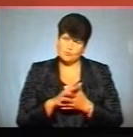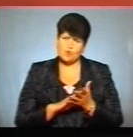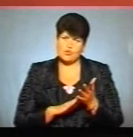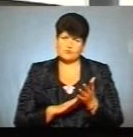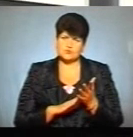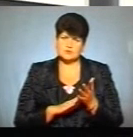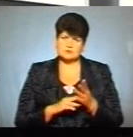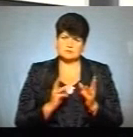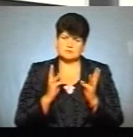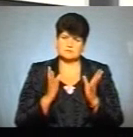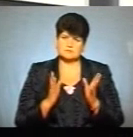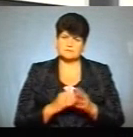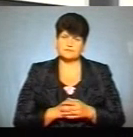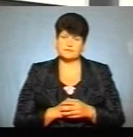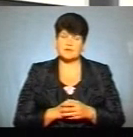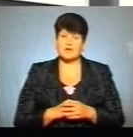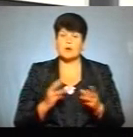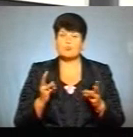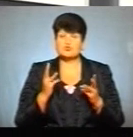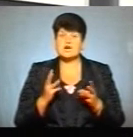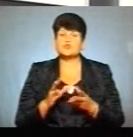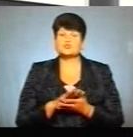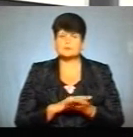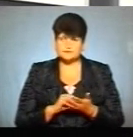продовжується? Пожежу ліквідували.